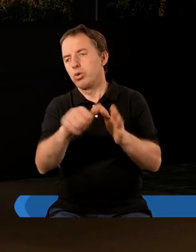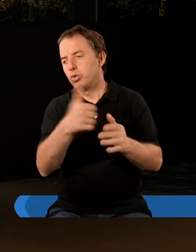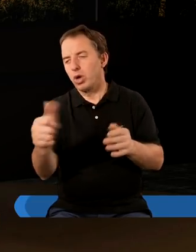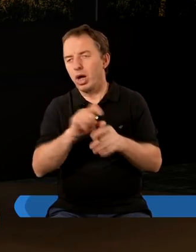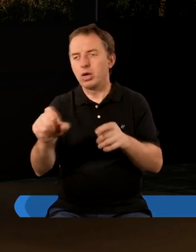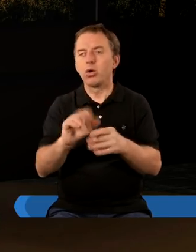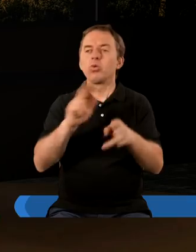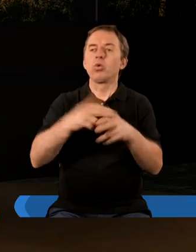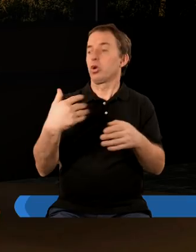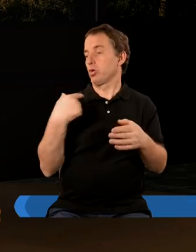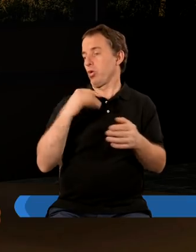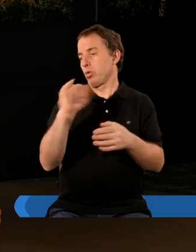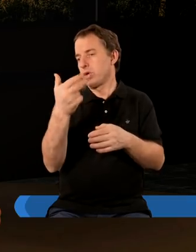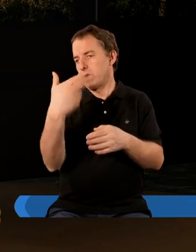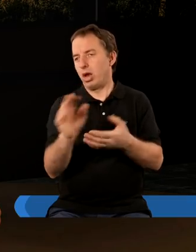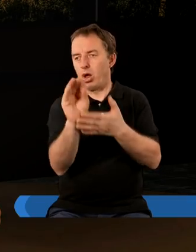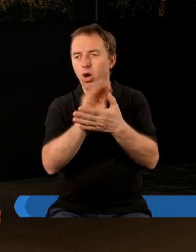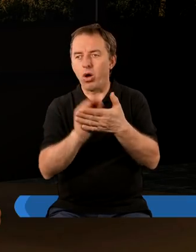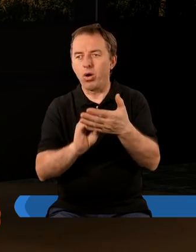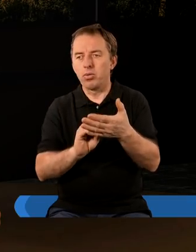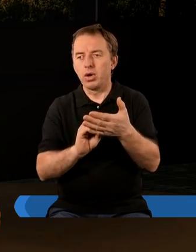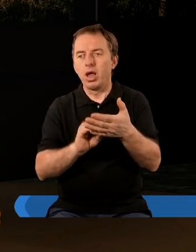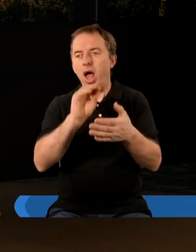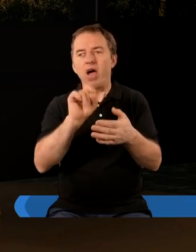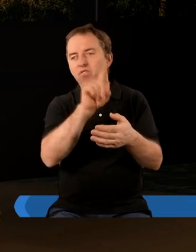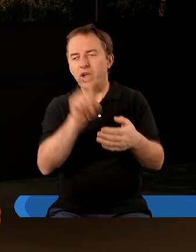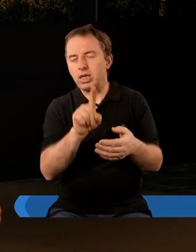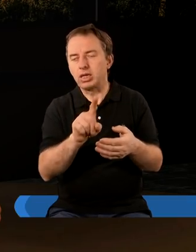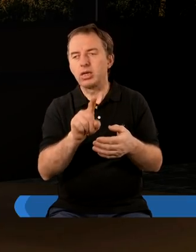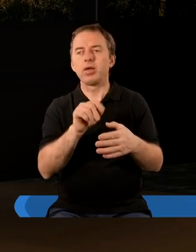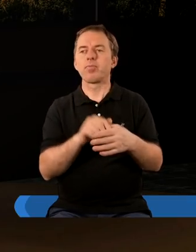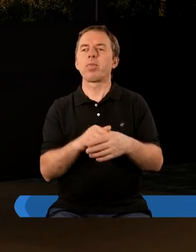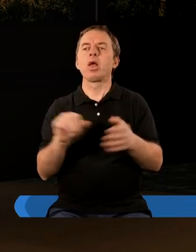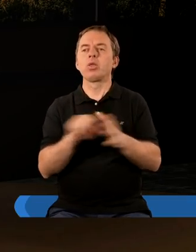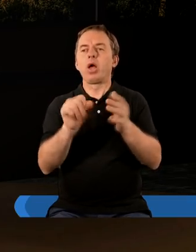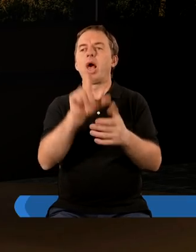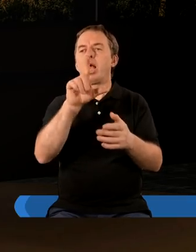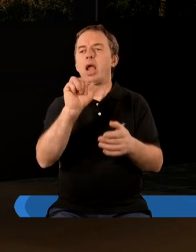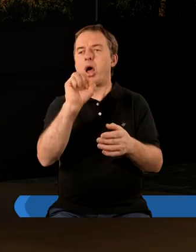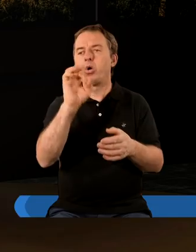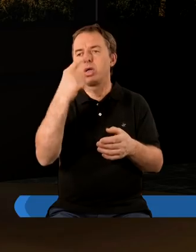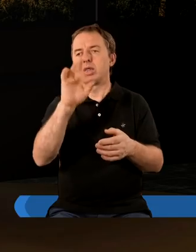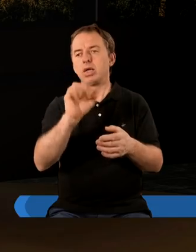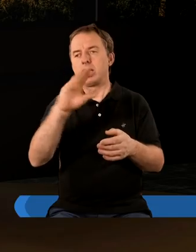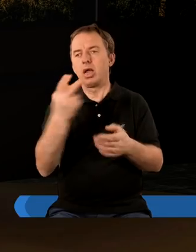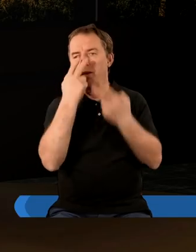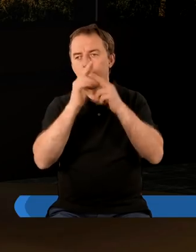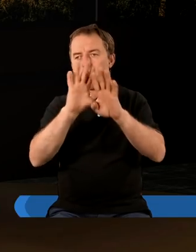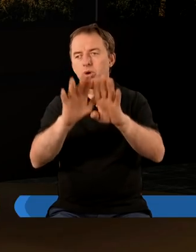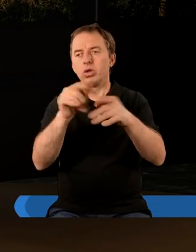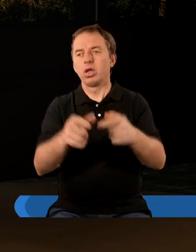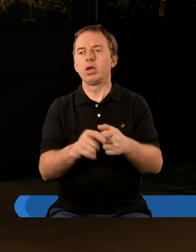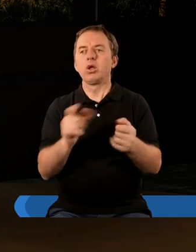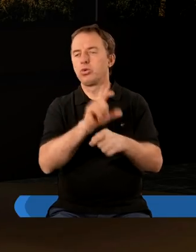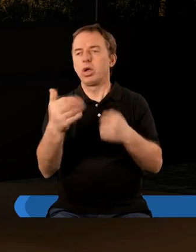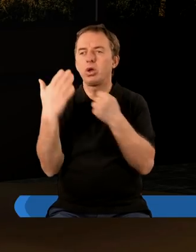od czasów, kiedy żył Jan, a które jest opisane w liście do Efezu, aż do Laodycei, który pokazuje już